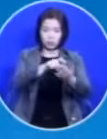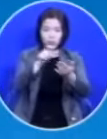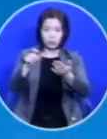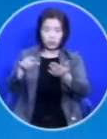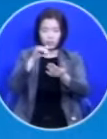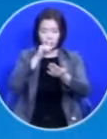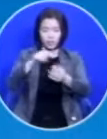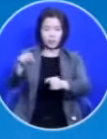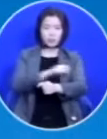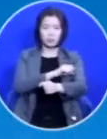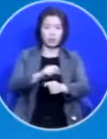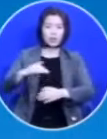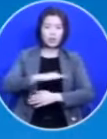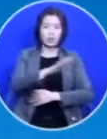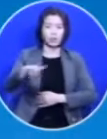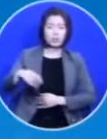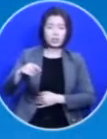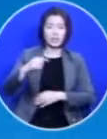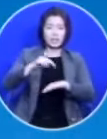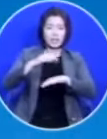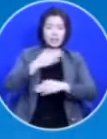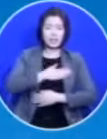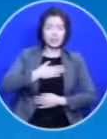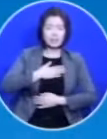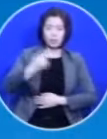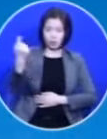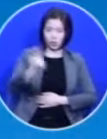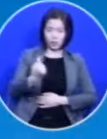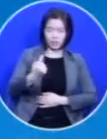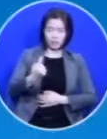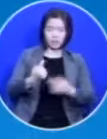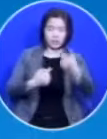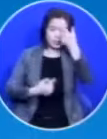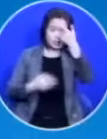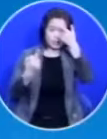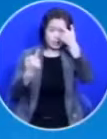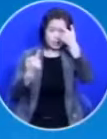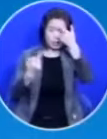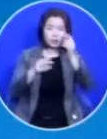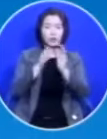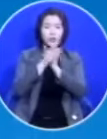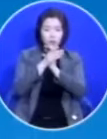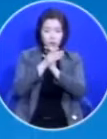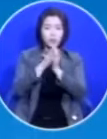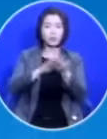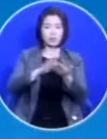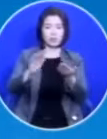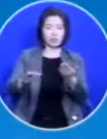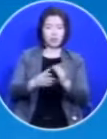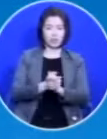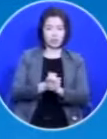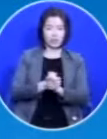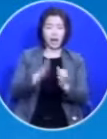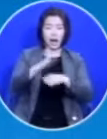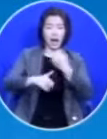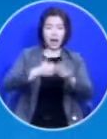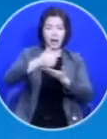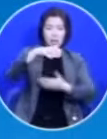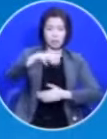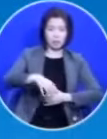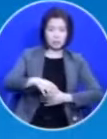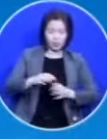우리에게 가슴에 닿 구절이 겟세마네 동산에서의 기도 이시죠 하나님 앞에